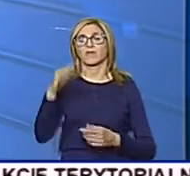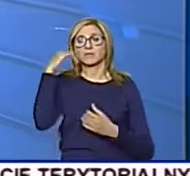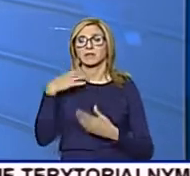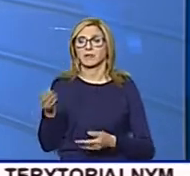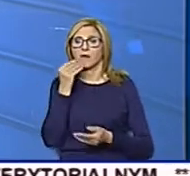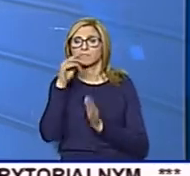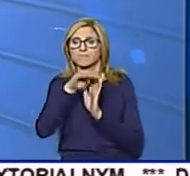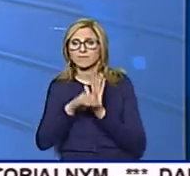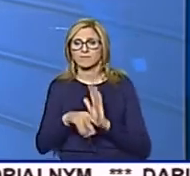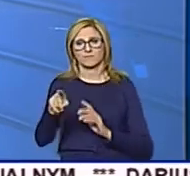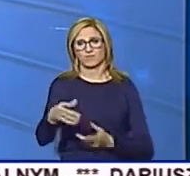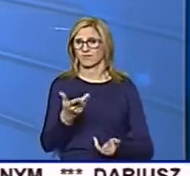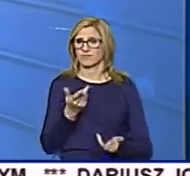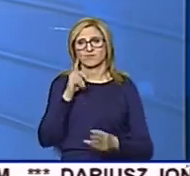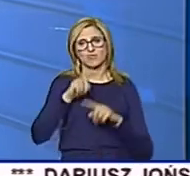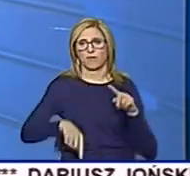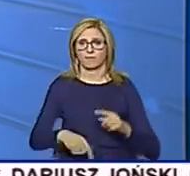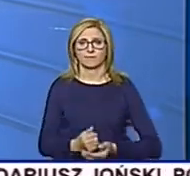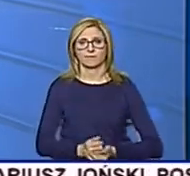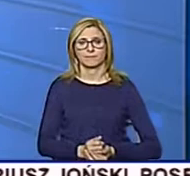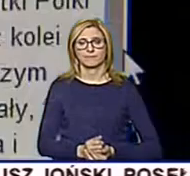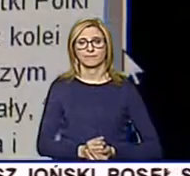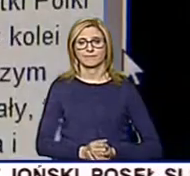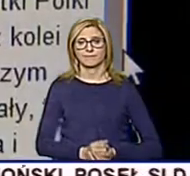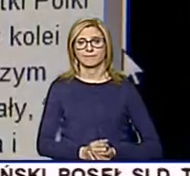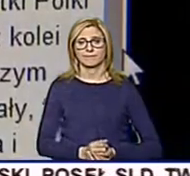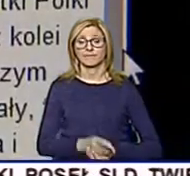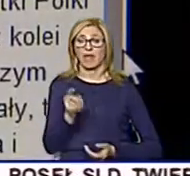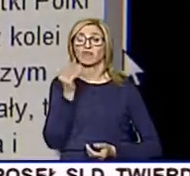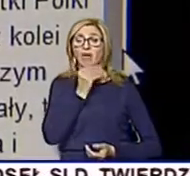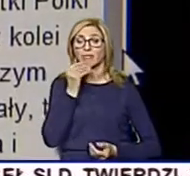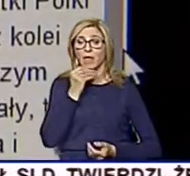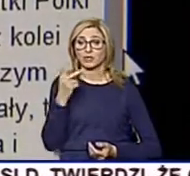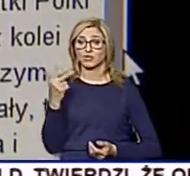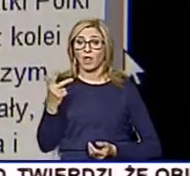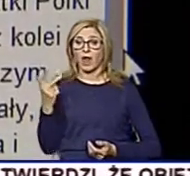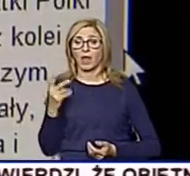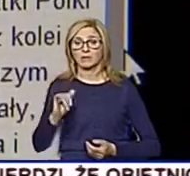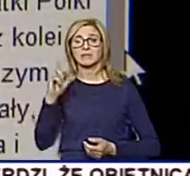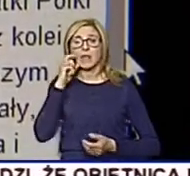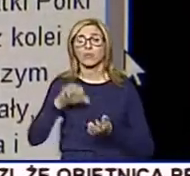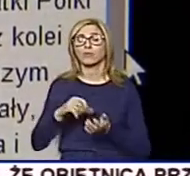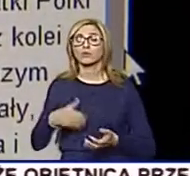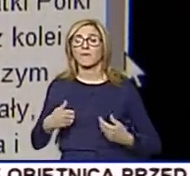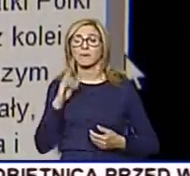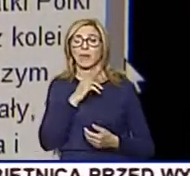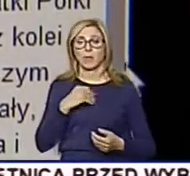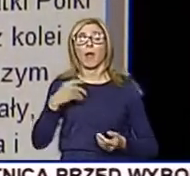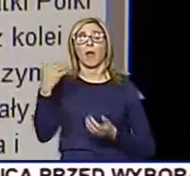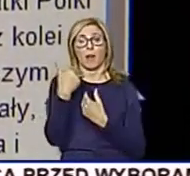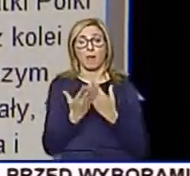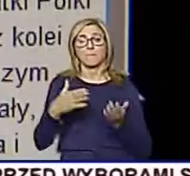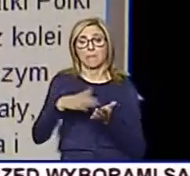menu pozostawia tak wiele do życzenia. Anna Łukasik. Śniadanie dla trzylatka w Centrum Zdrowia Matki Polki? Chleb,